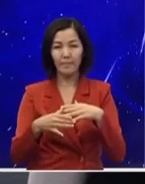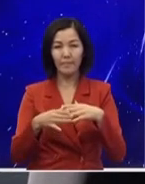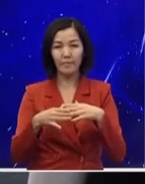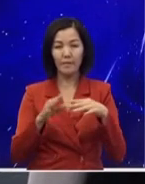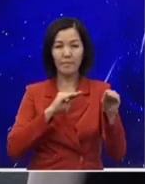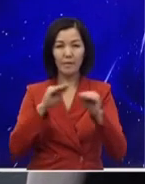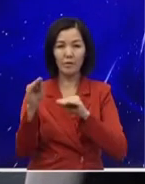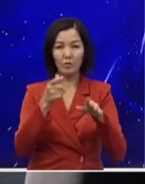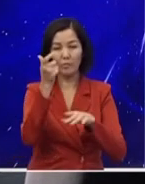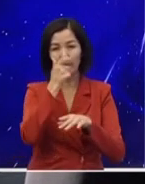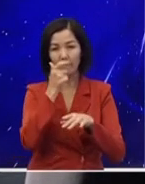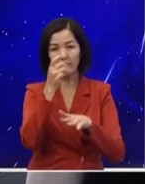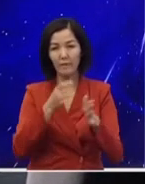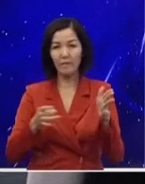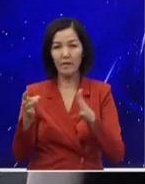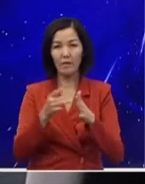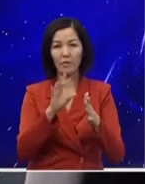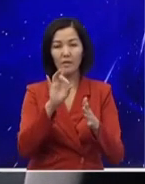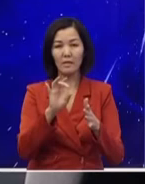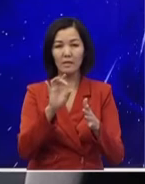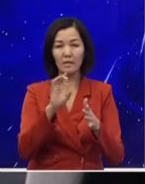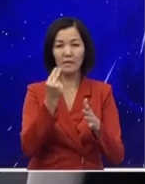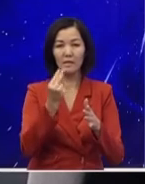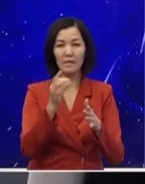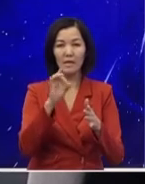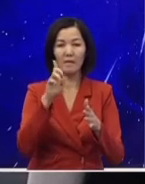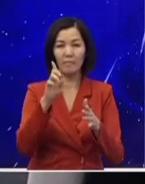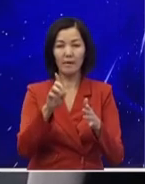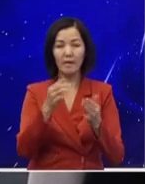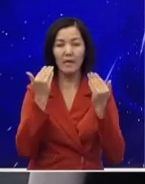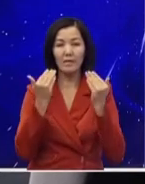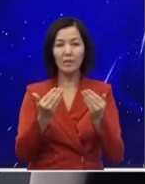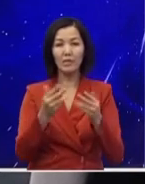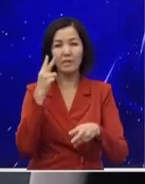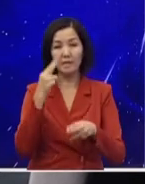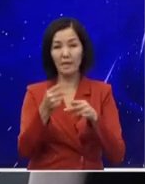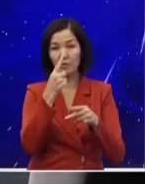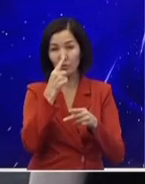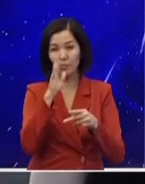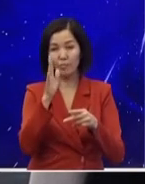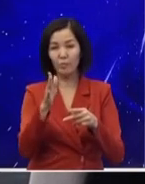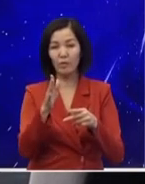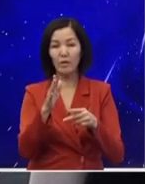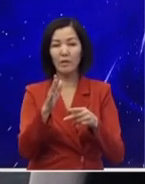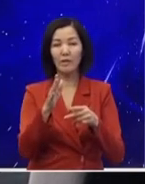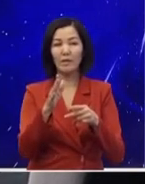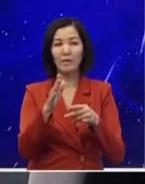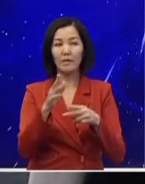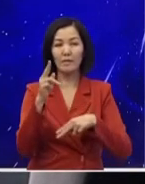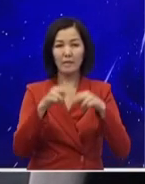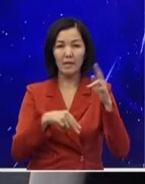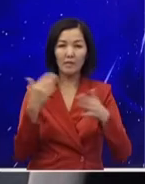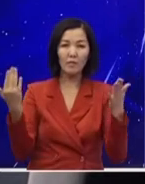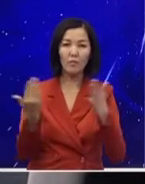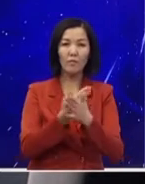благоустройство Панфиловского района ЦРБ. Также у нас заканчивается, к концу подходит строительство